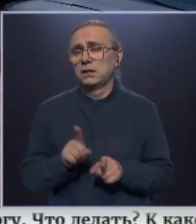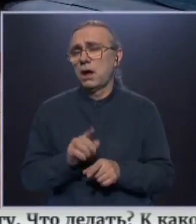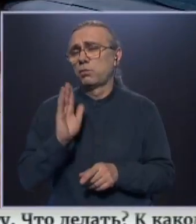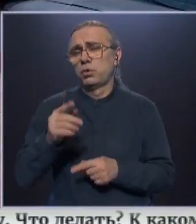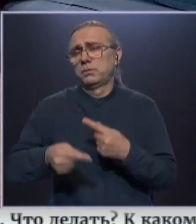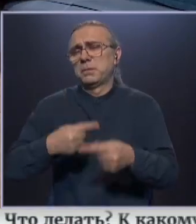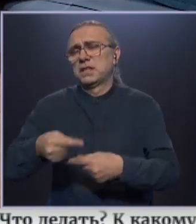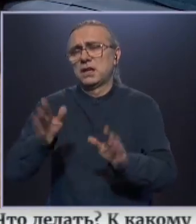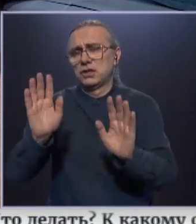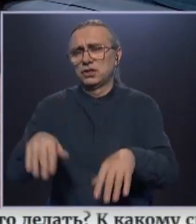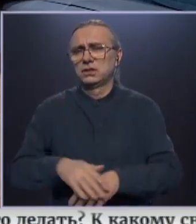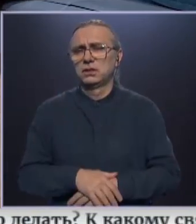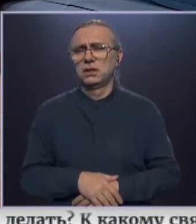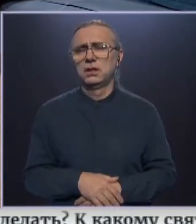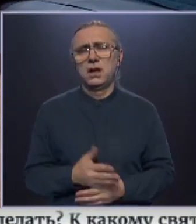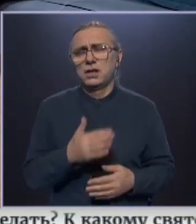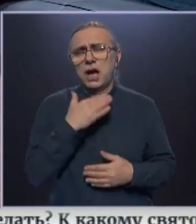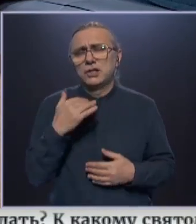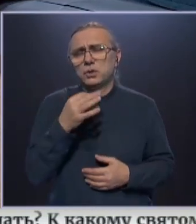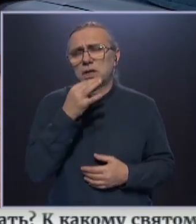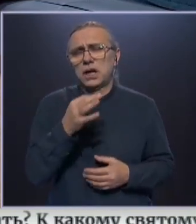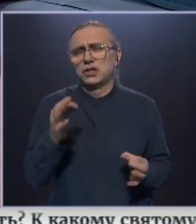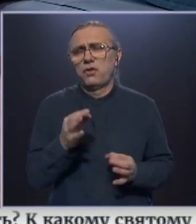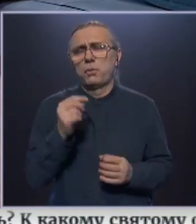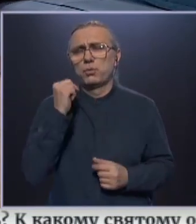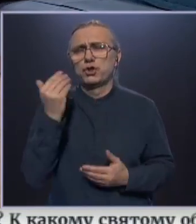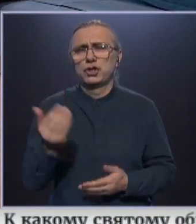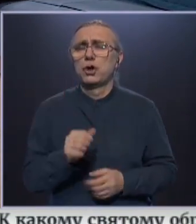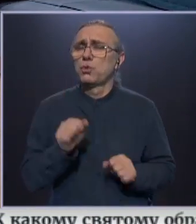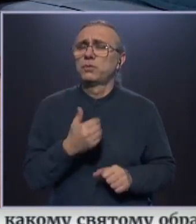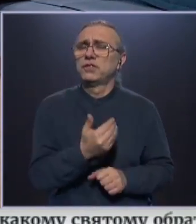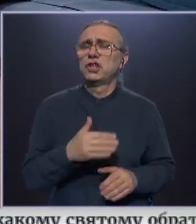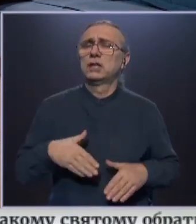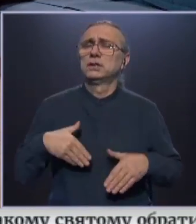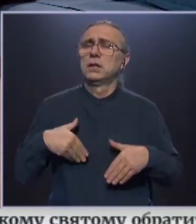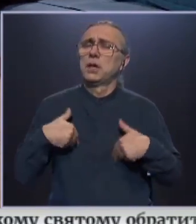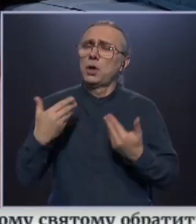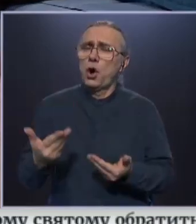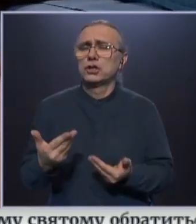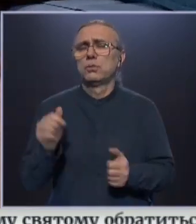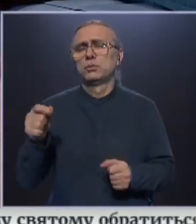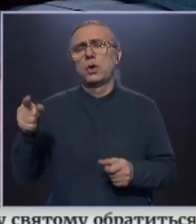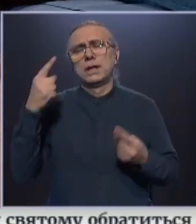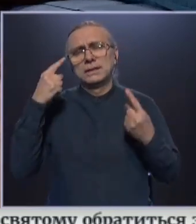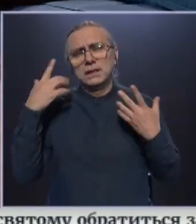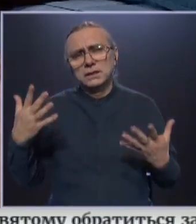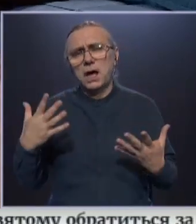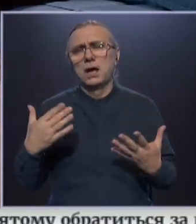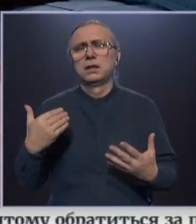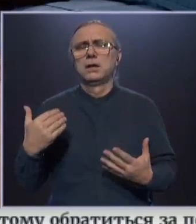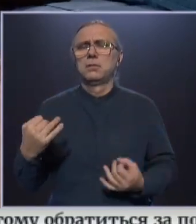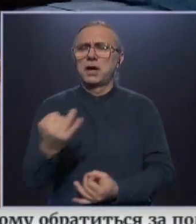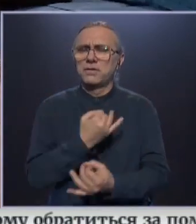не хочу сказать про мужчин, может быть, вы сейчас ему предложите, он это осознает, вы с ним поговорите.